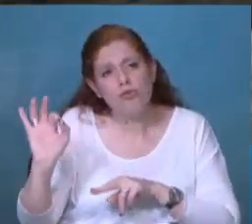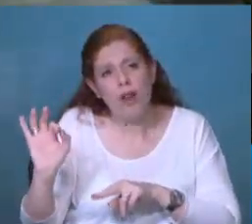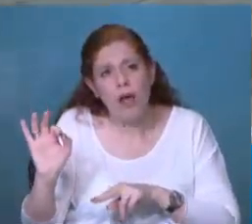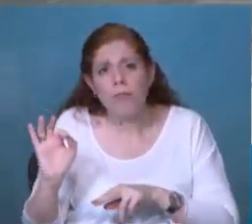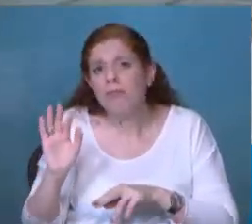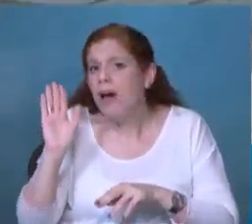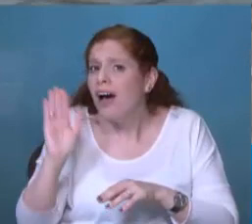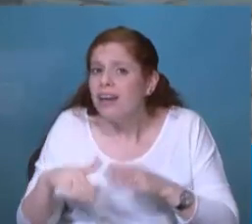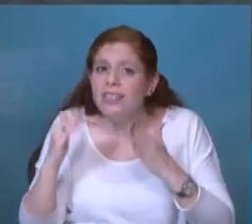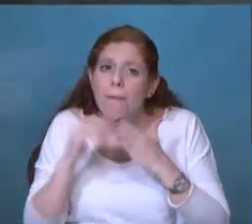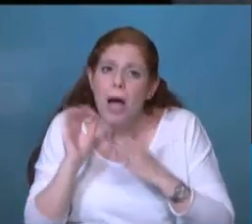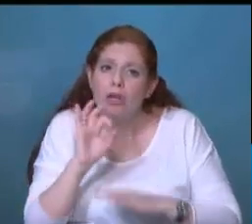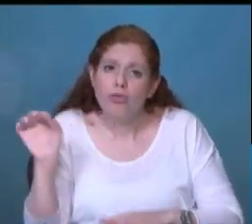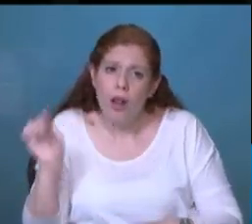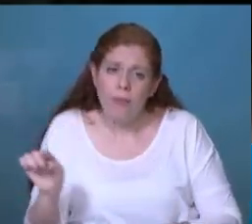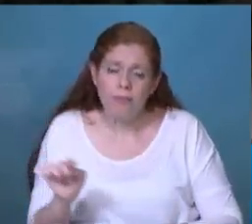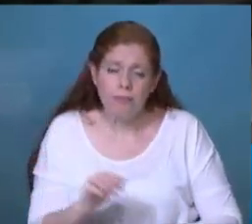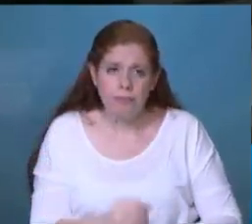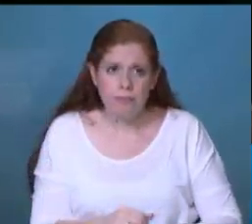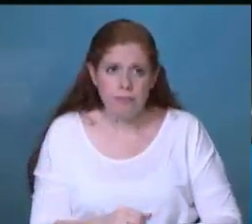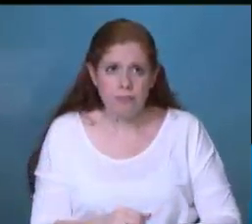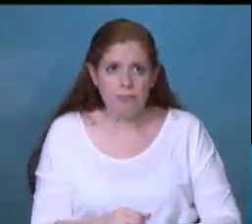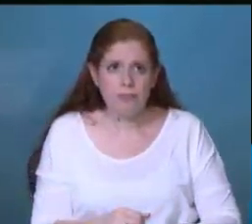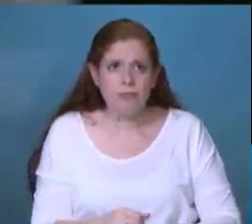זה הבית שלהם.